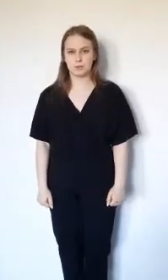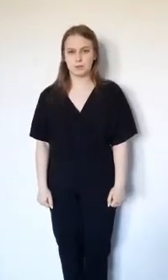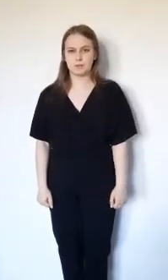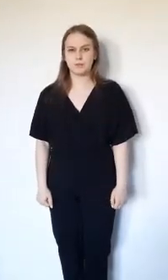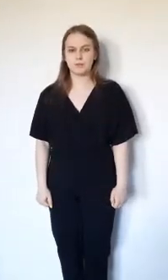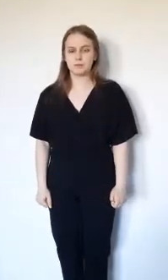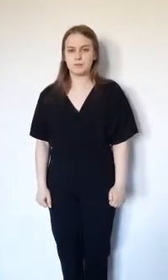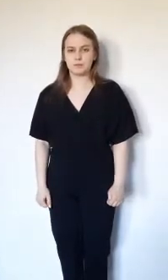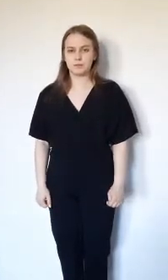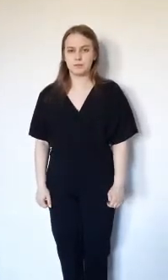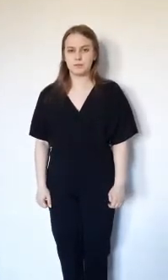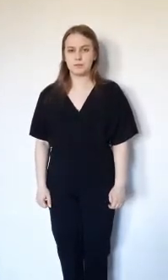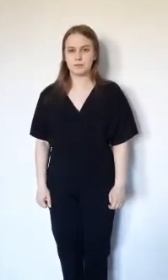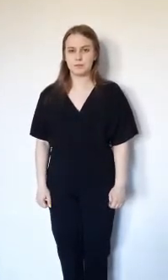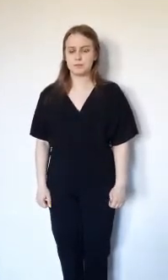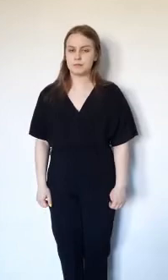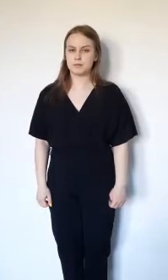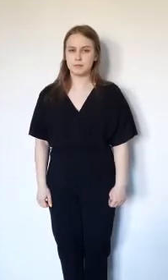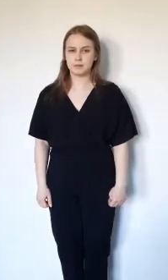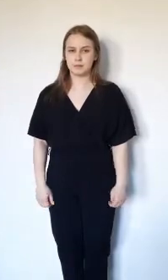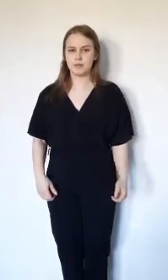ulicy.